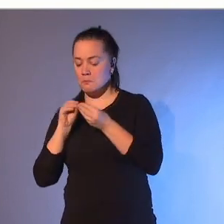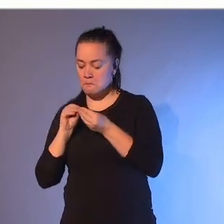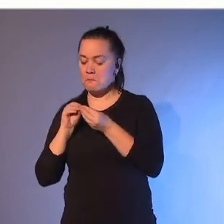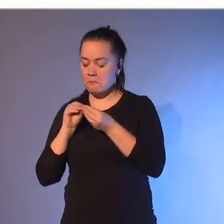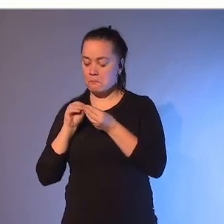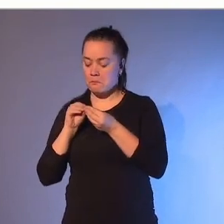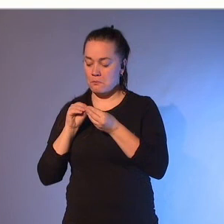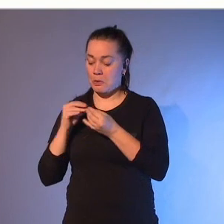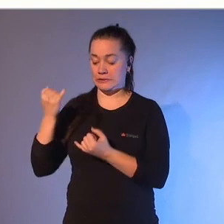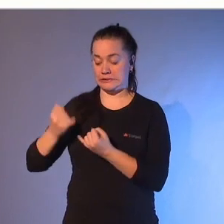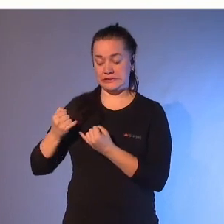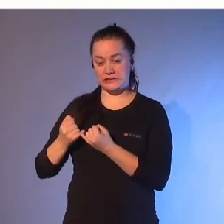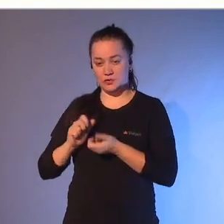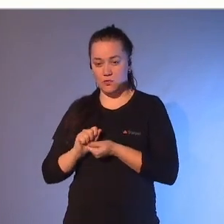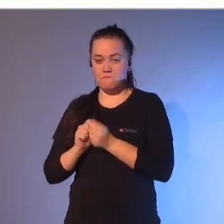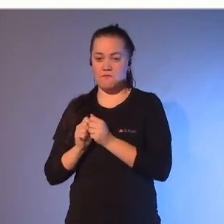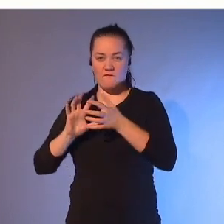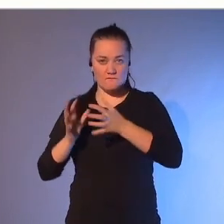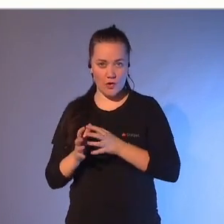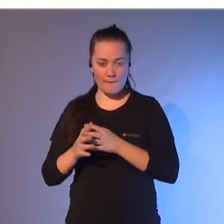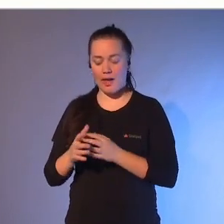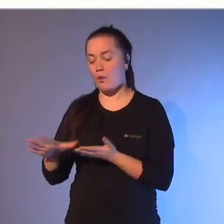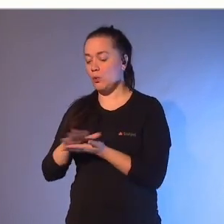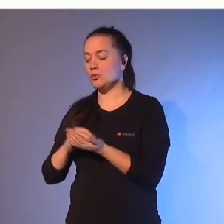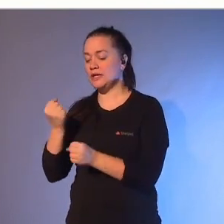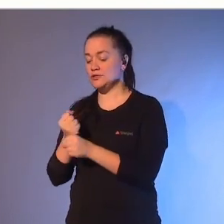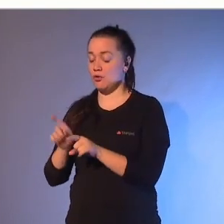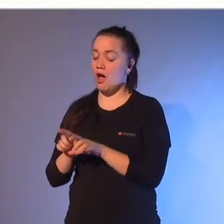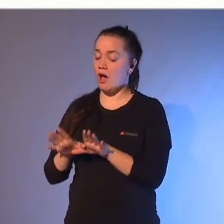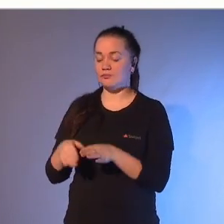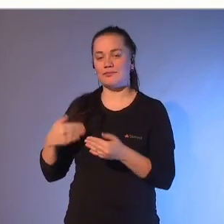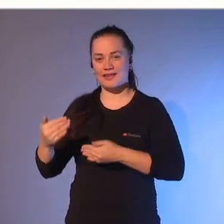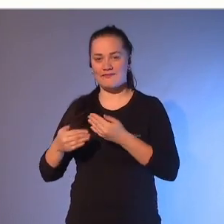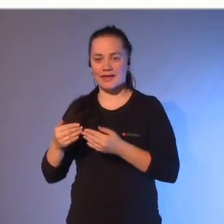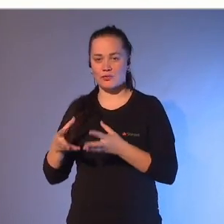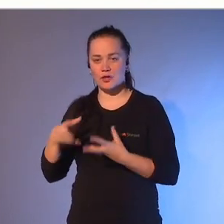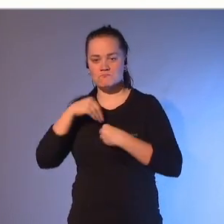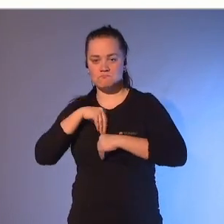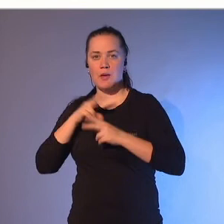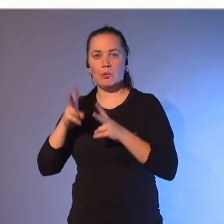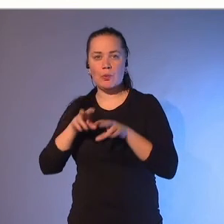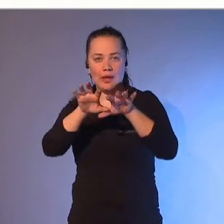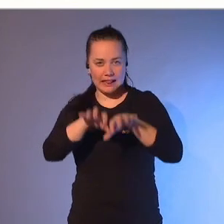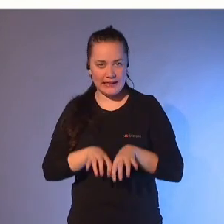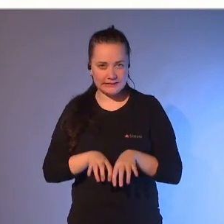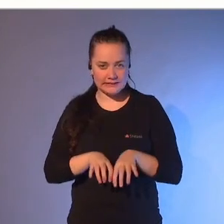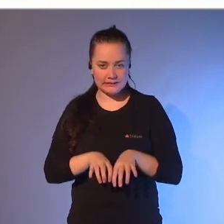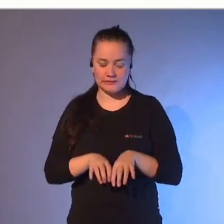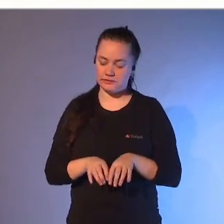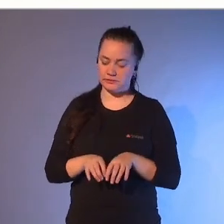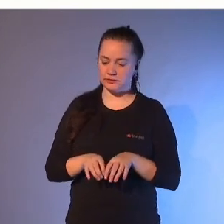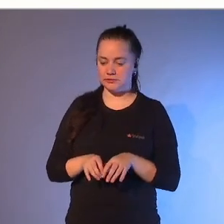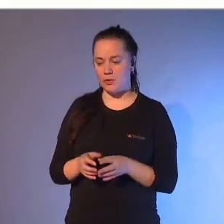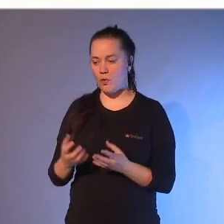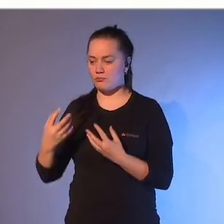før man former og konstaterer, slik at man da kan etter hvert bruke denne teksten til å skrive seg inn i sin